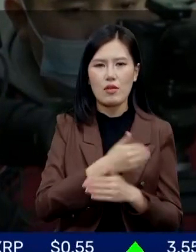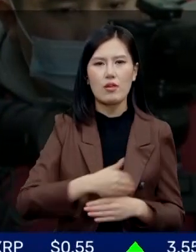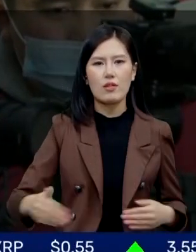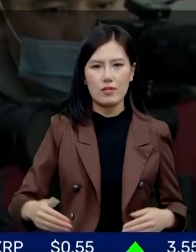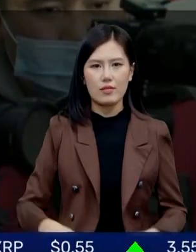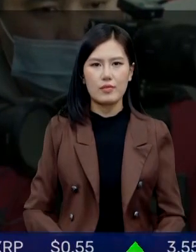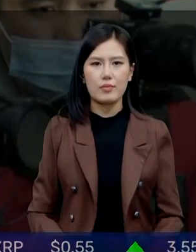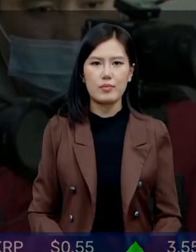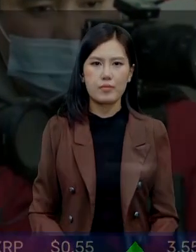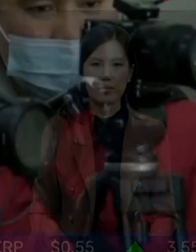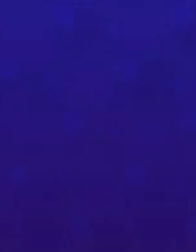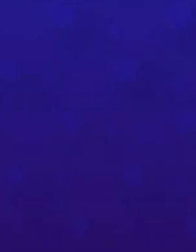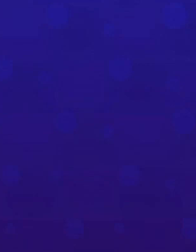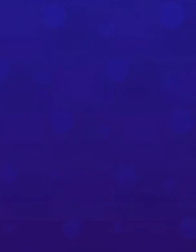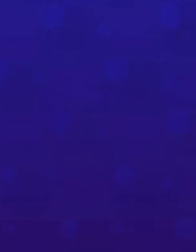байна.